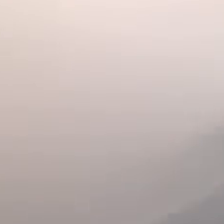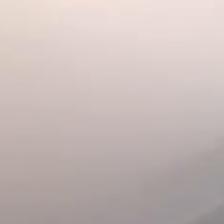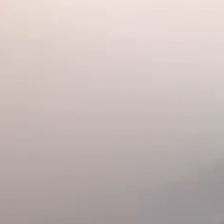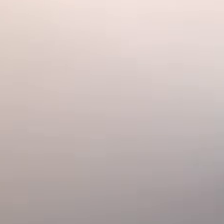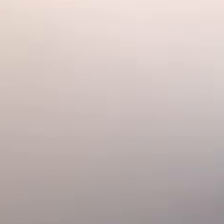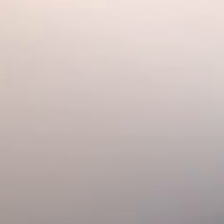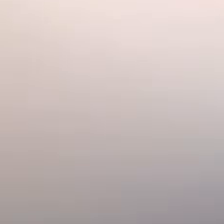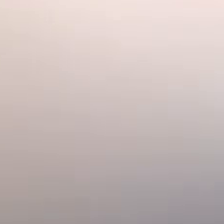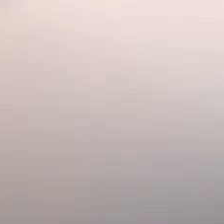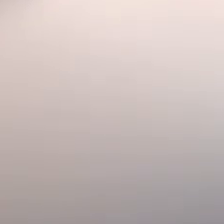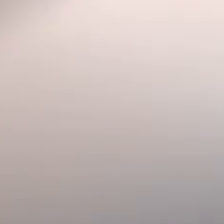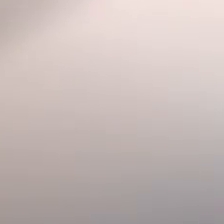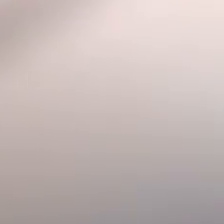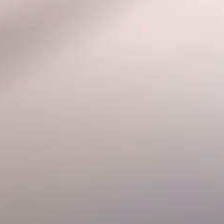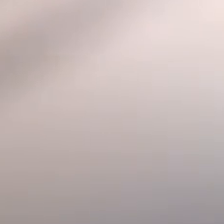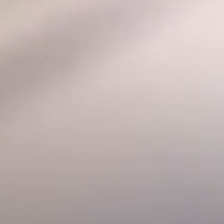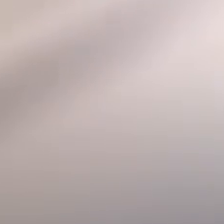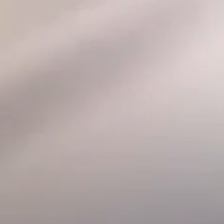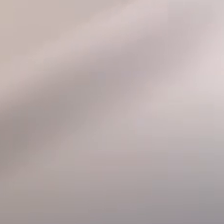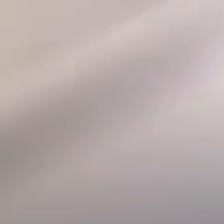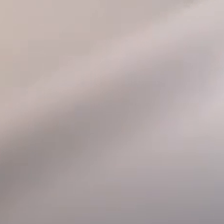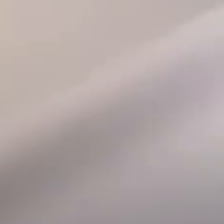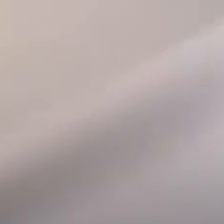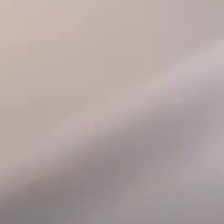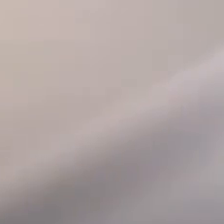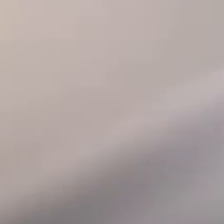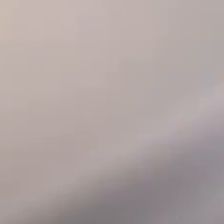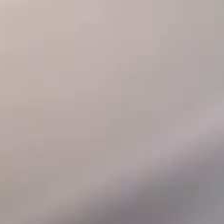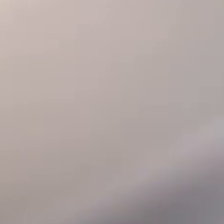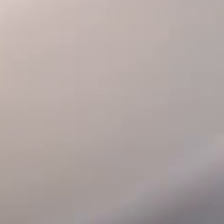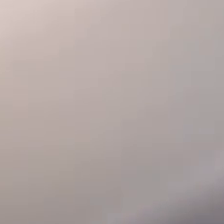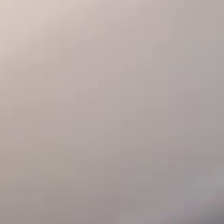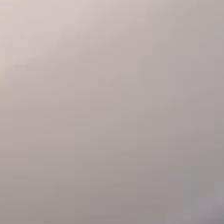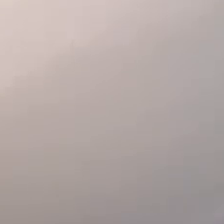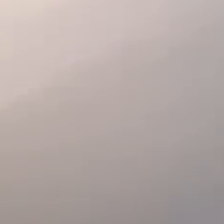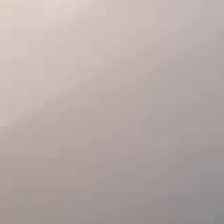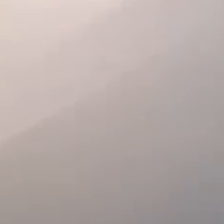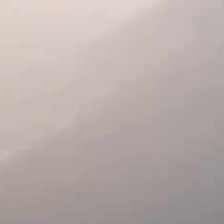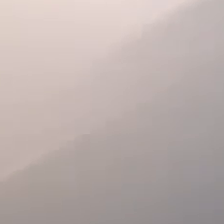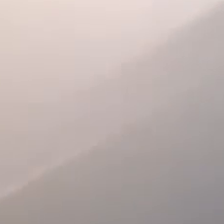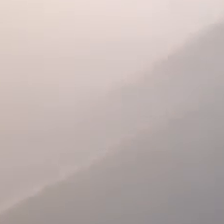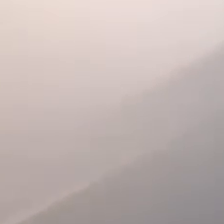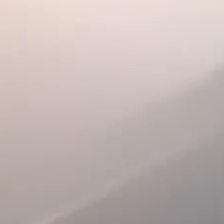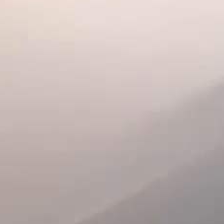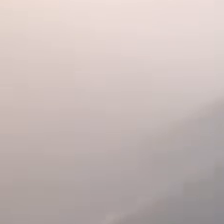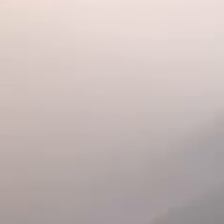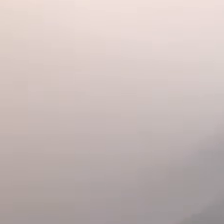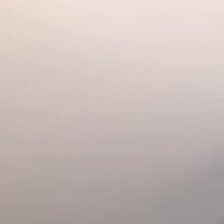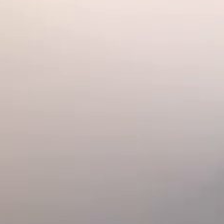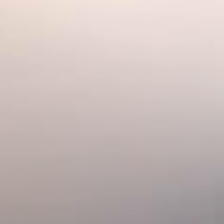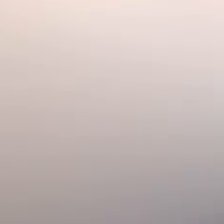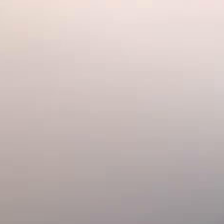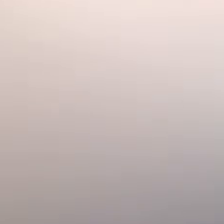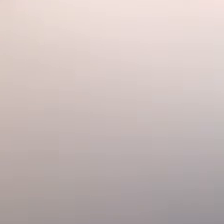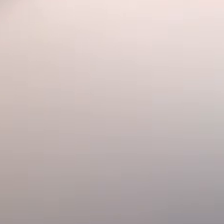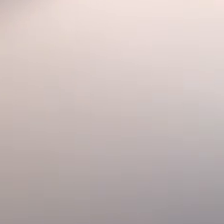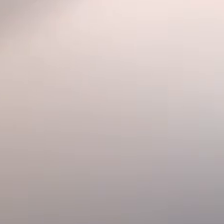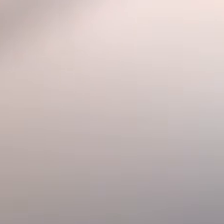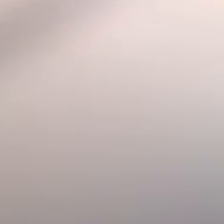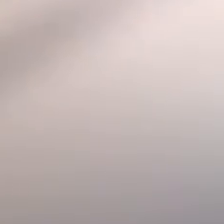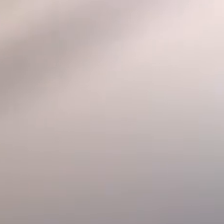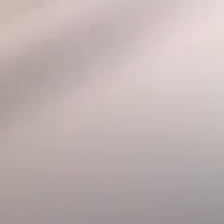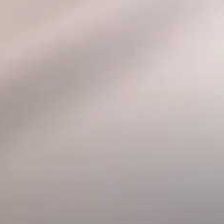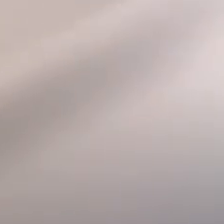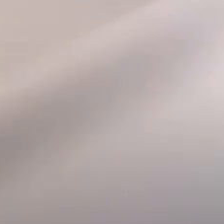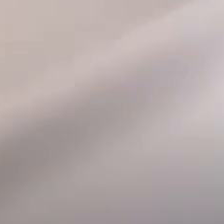balita, mag-subscribe kayo sa aming YouTube channel. Para sa mga kapuso abroad, pwede nyo rin kaming makasama sa GMA Pinoy